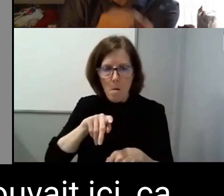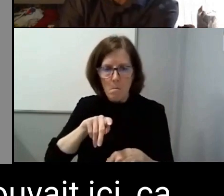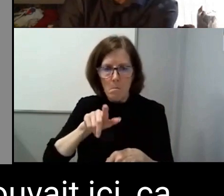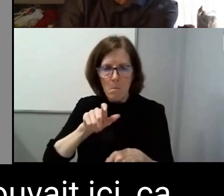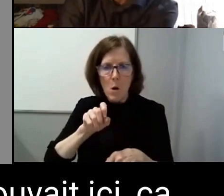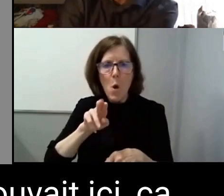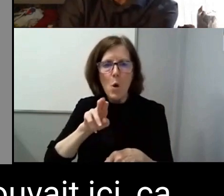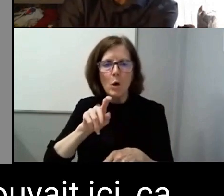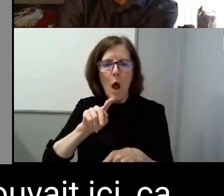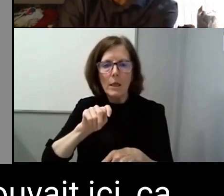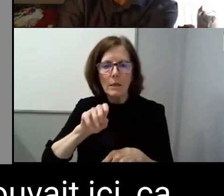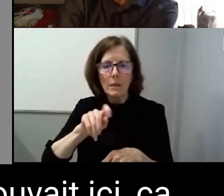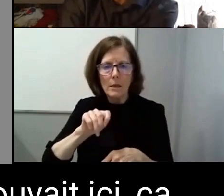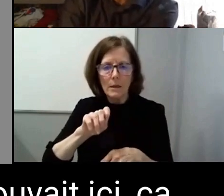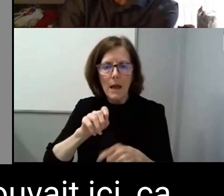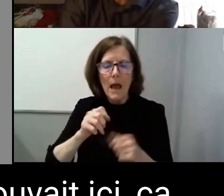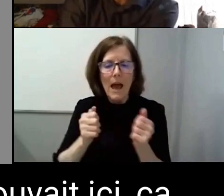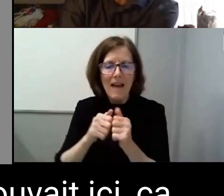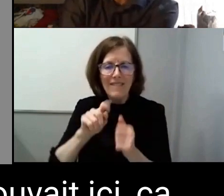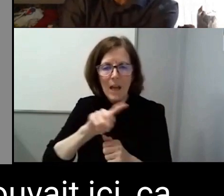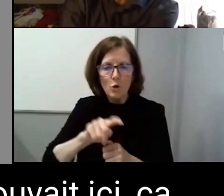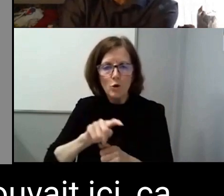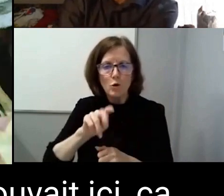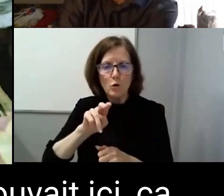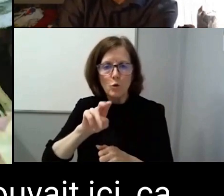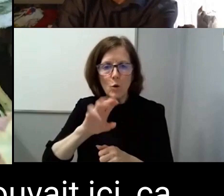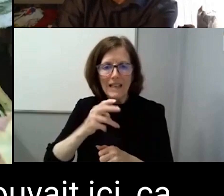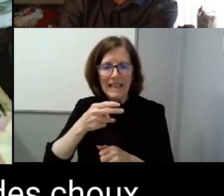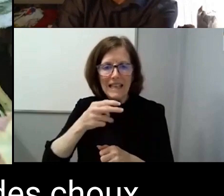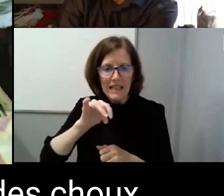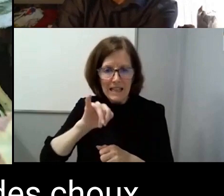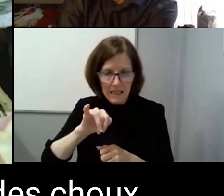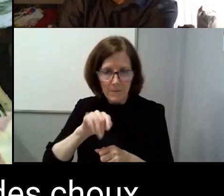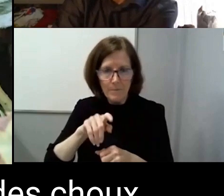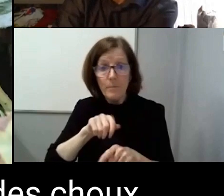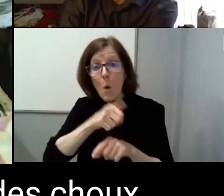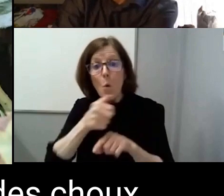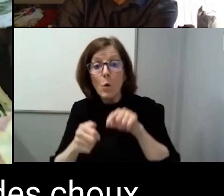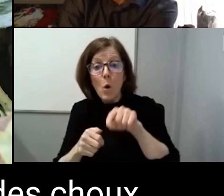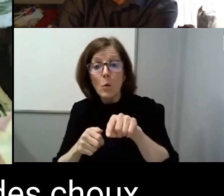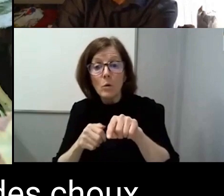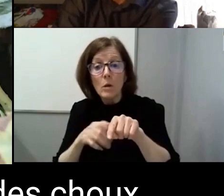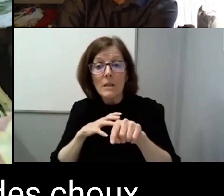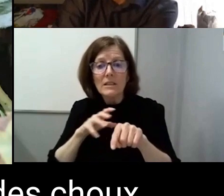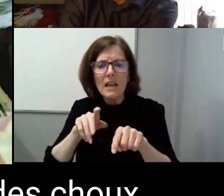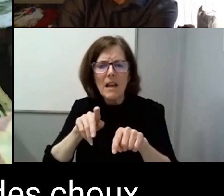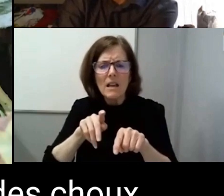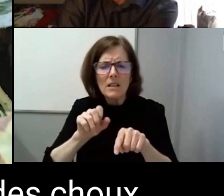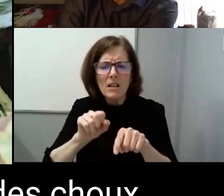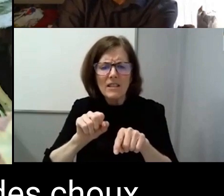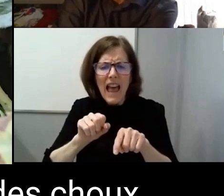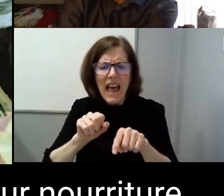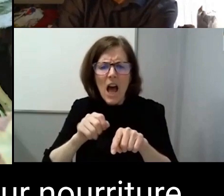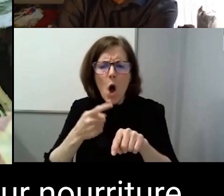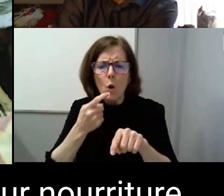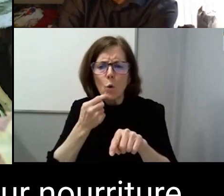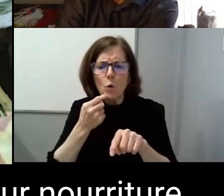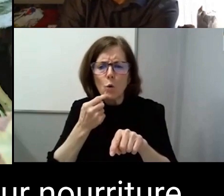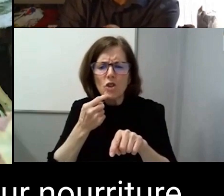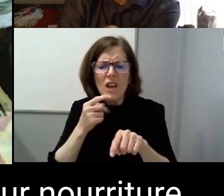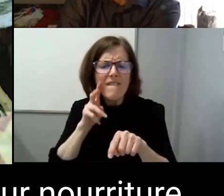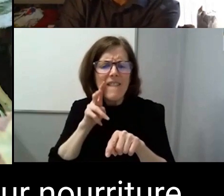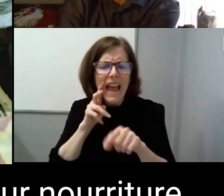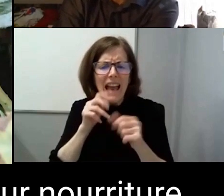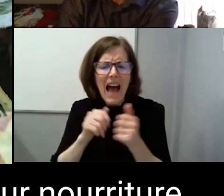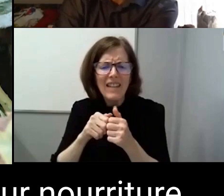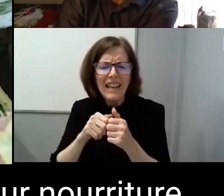zucchinis, ou comme on retrouvait ici, ça, ce sont des strophères rouge vin avec des choux. Et c'est la même chose,